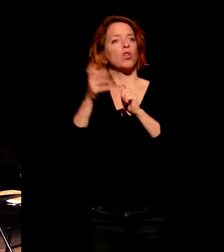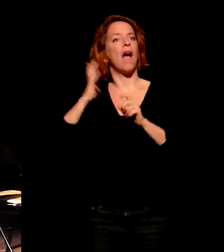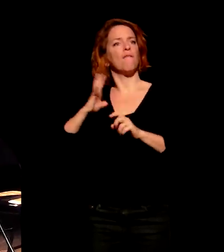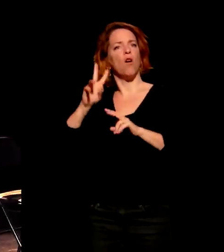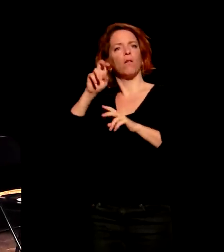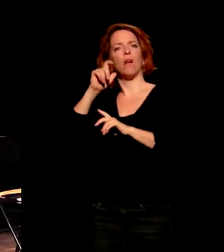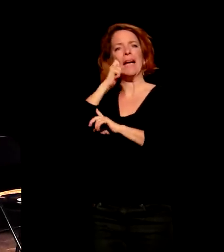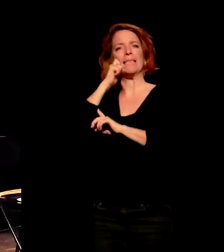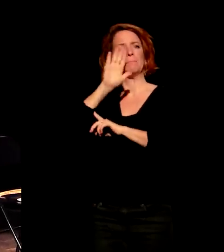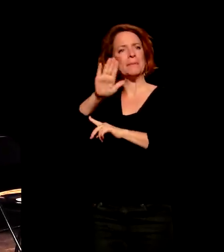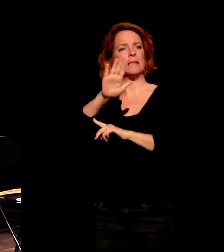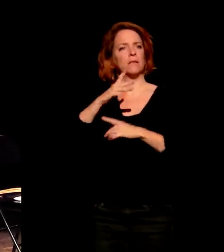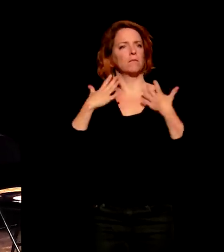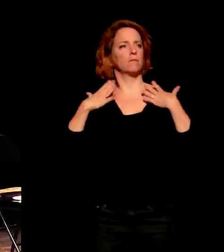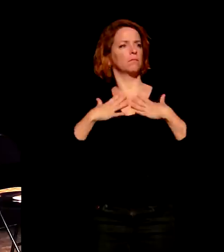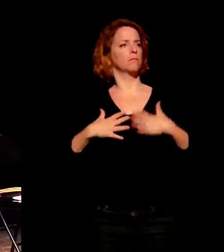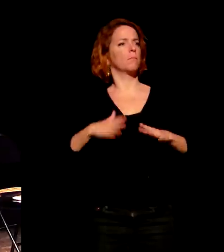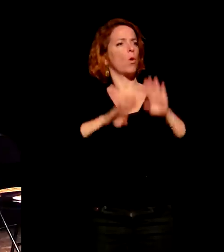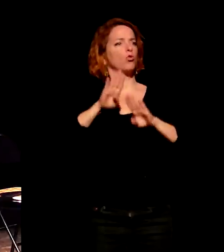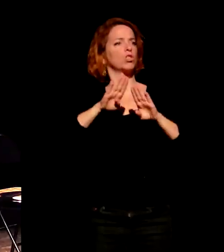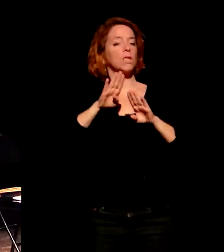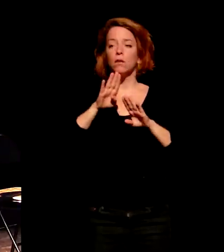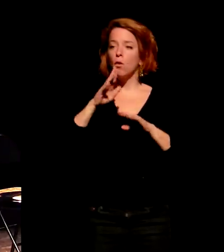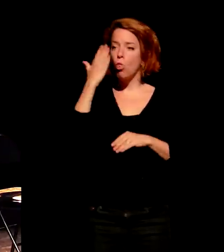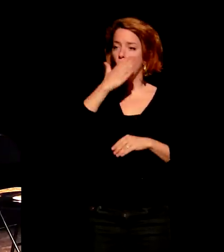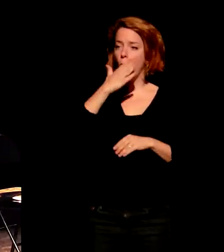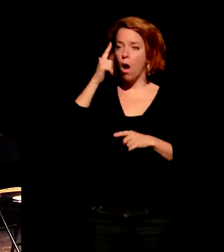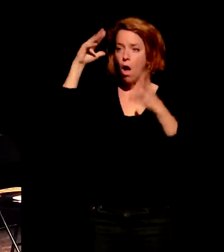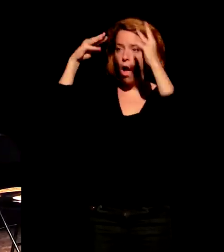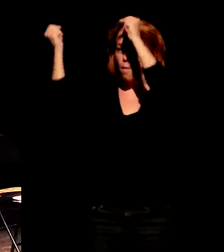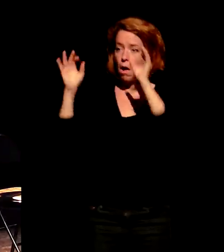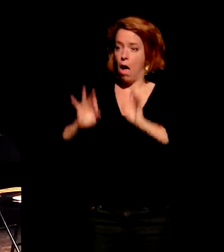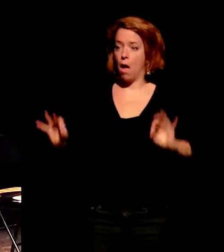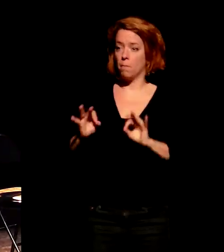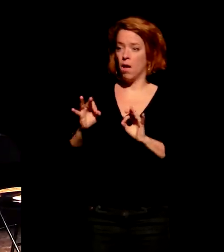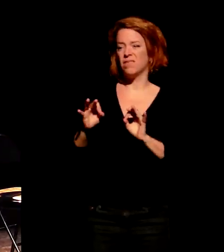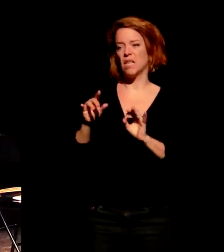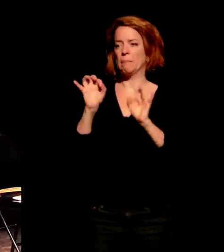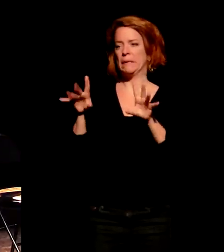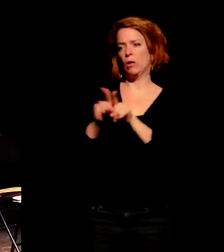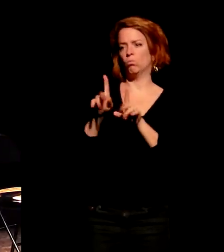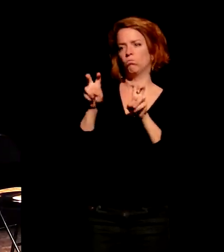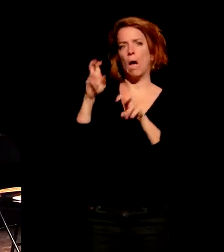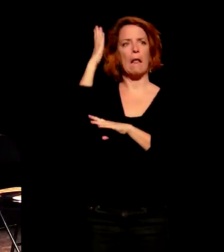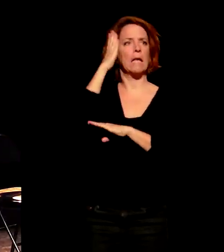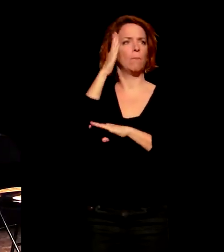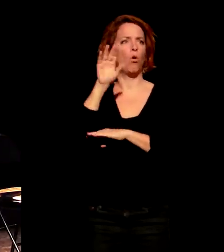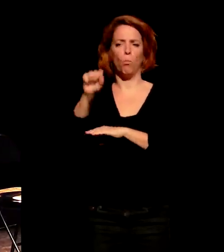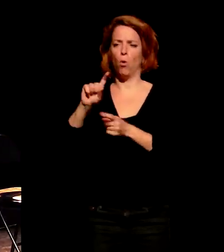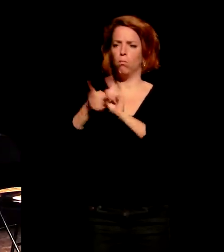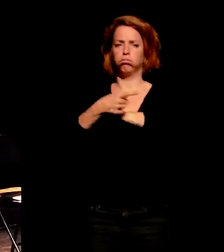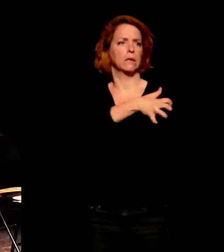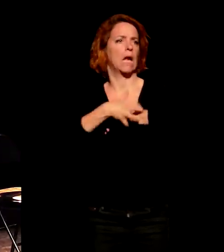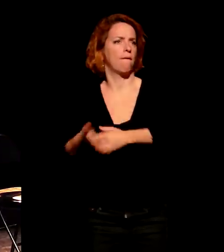biologique qui disait que les Noirs n'avaient pas d'âme et qu'on pouvait les esclavagiser parce que ce n'étaient pas vraiment des êtres humains. Quand